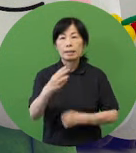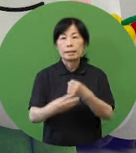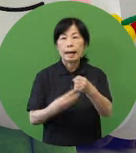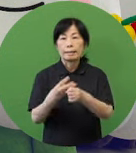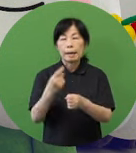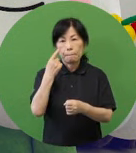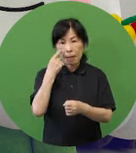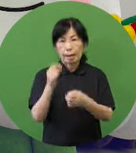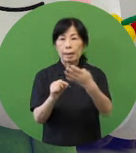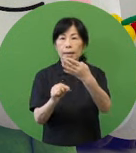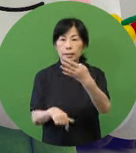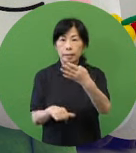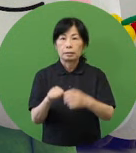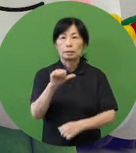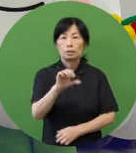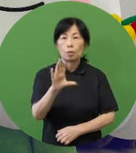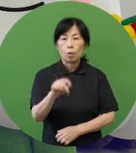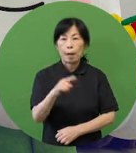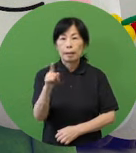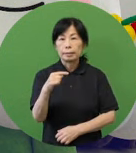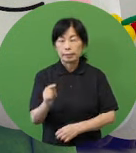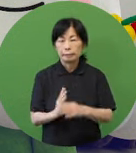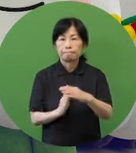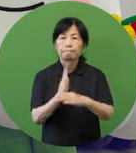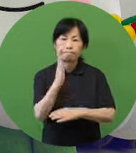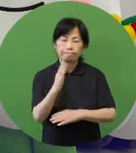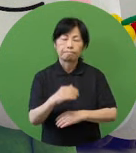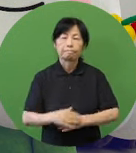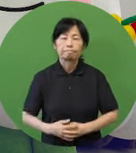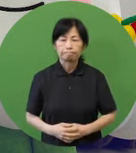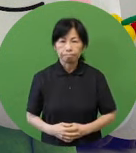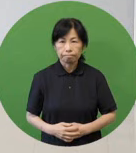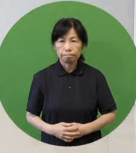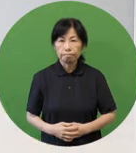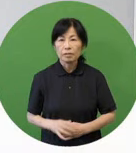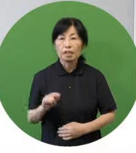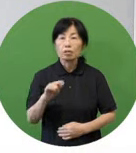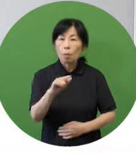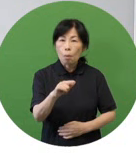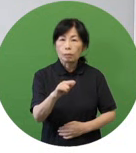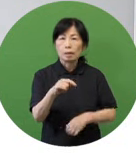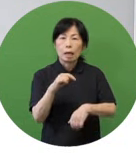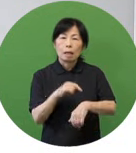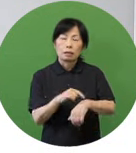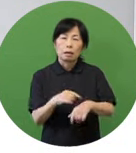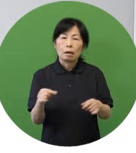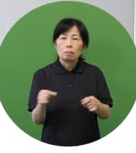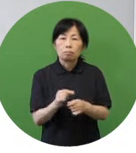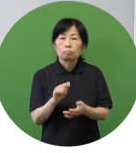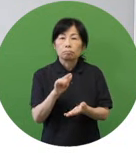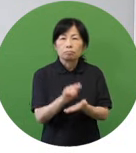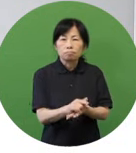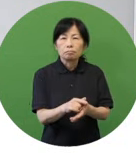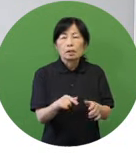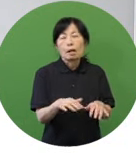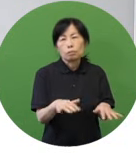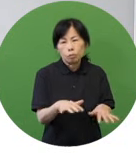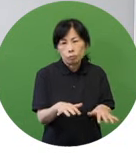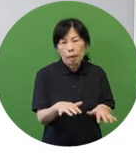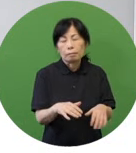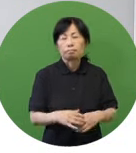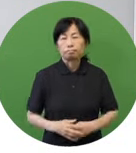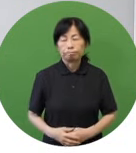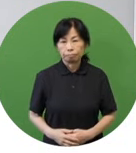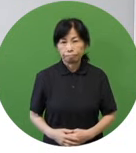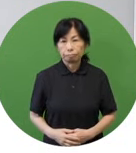戸線は4月に5万人を達成しています。 飛行機なら目的地まであっという間に着いてしまいます